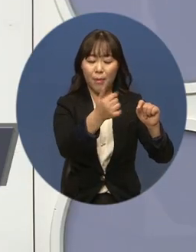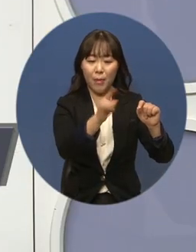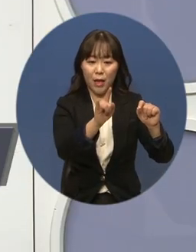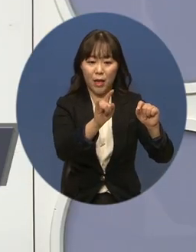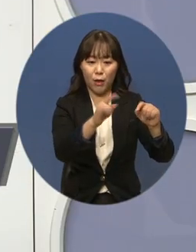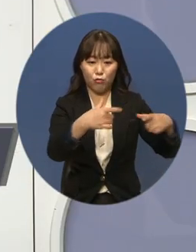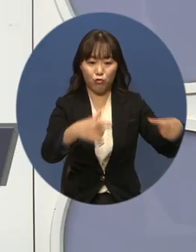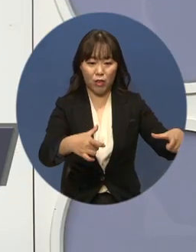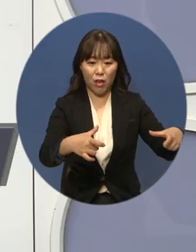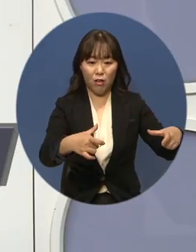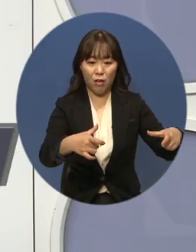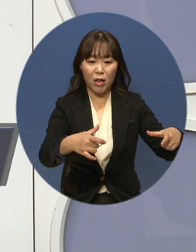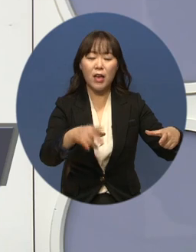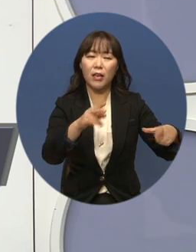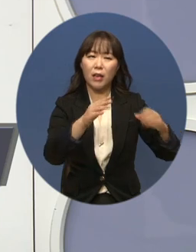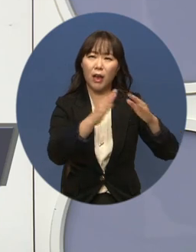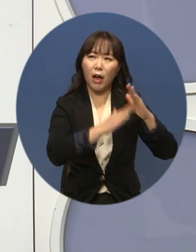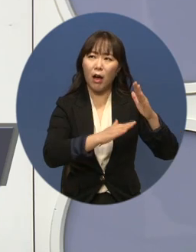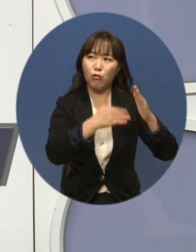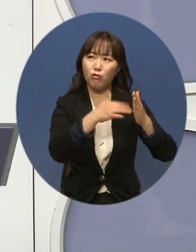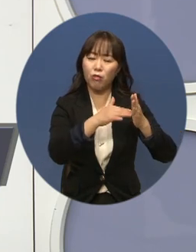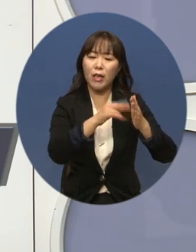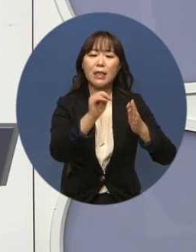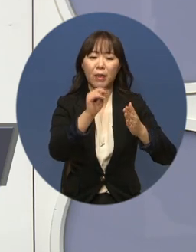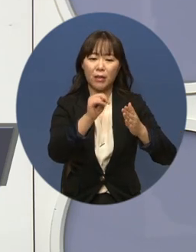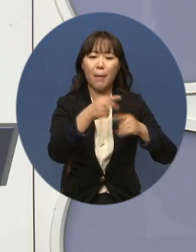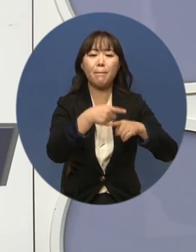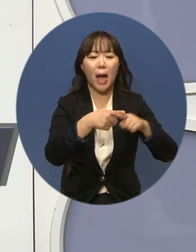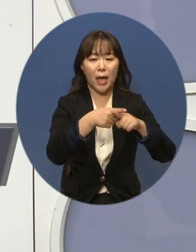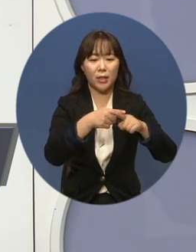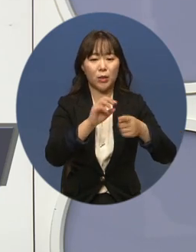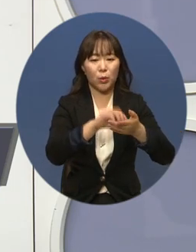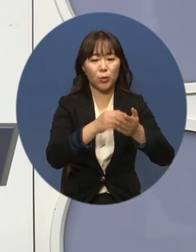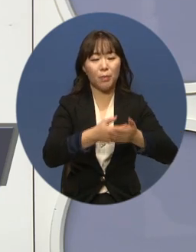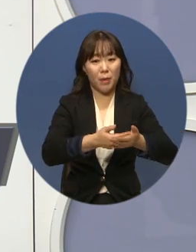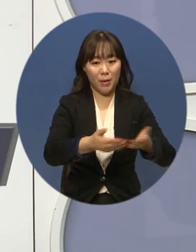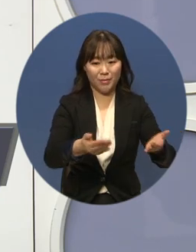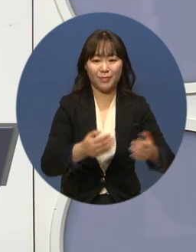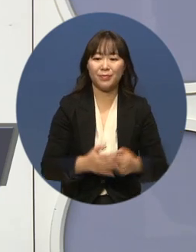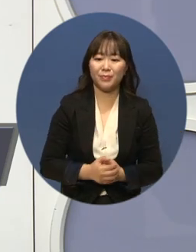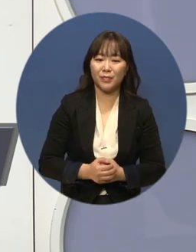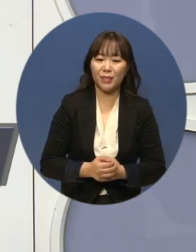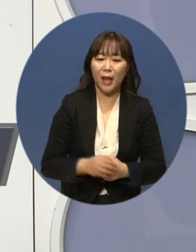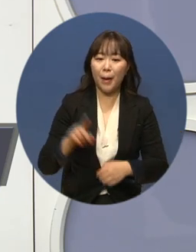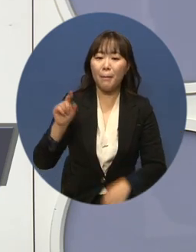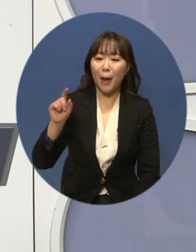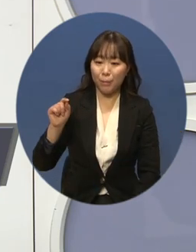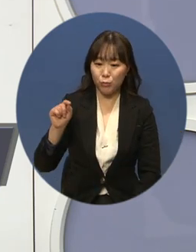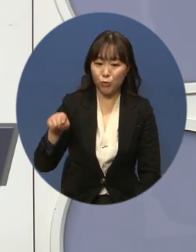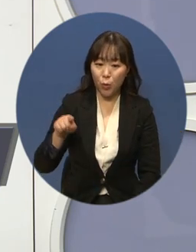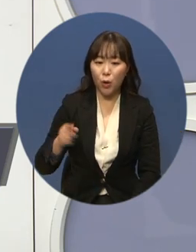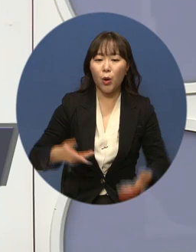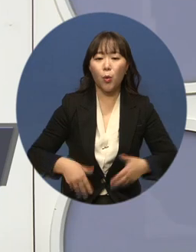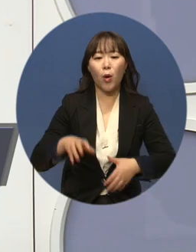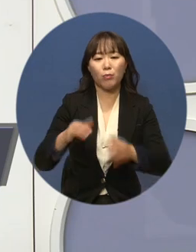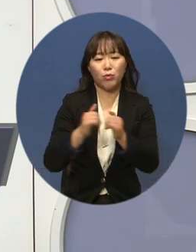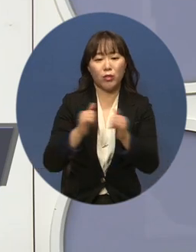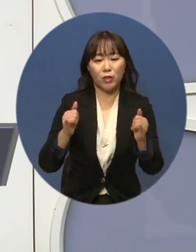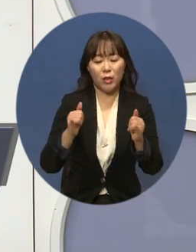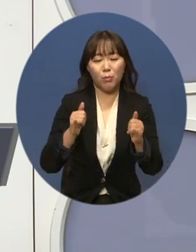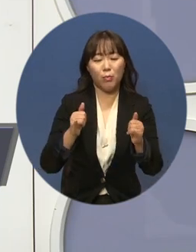이렇게 2만 가구 정도 되는데 절반 정도 가구에 이제 배포가 되고요. 1만 부는 우리 고향